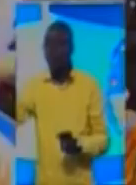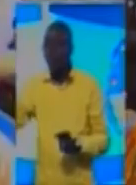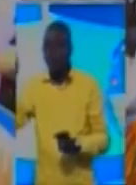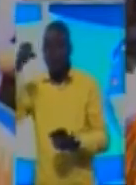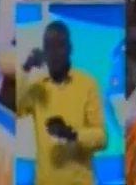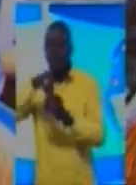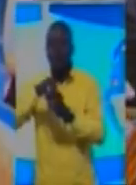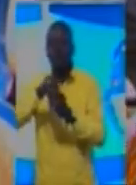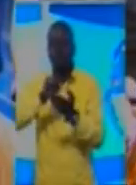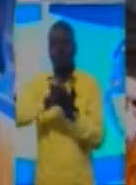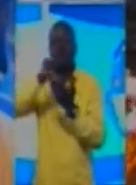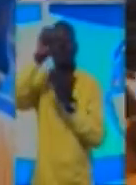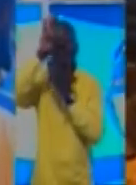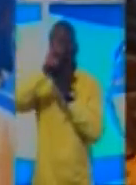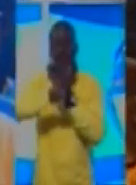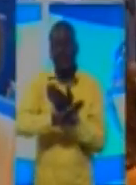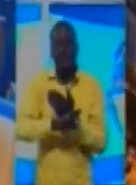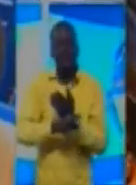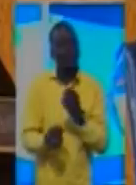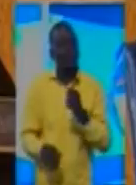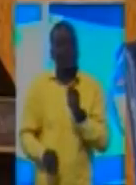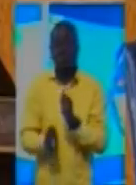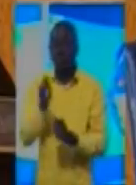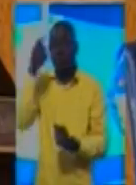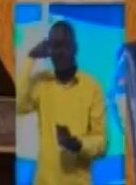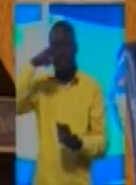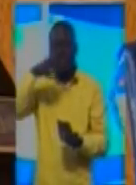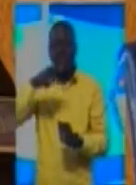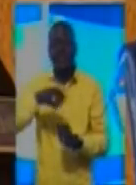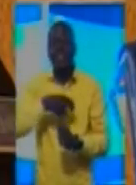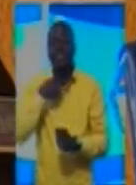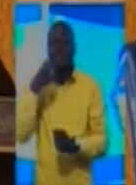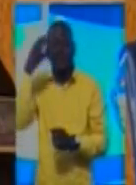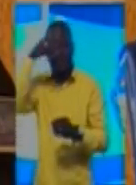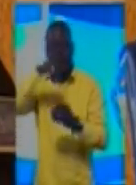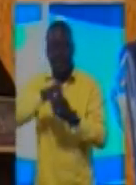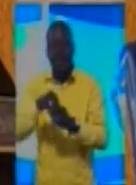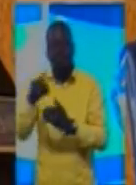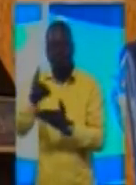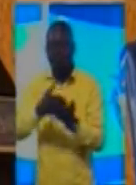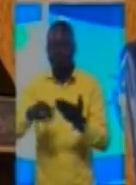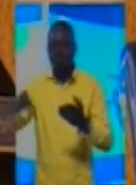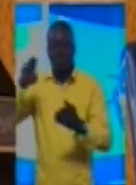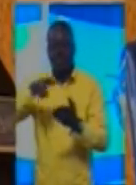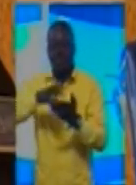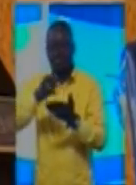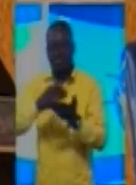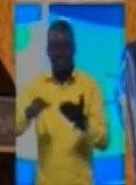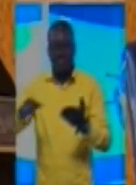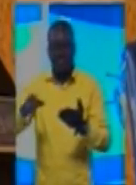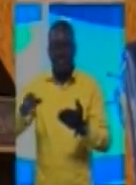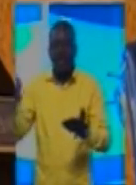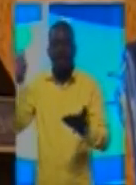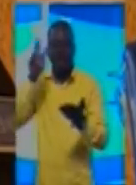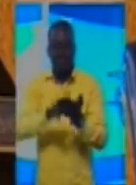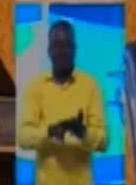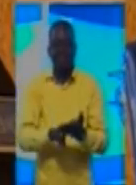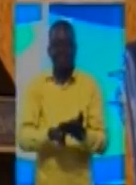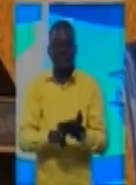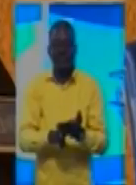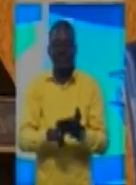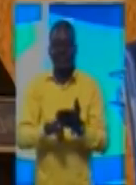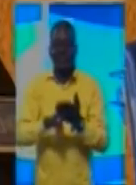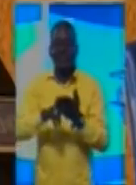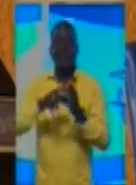ce mois de septembre, c'en est de trop pour l'orateur qui crie à la liquidation de son parti. Et je n'avais pour preuve que les